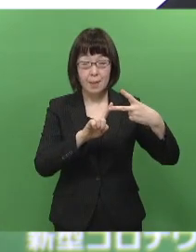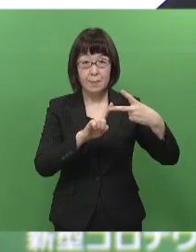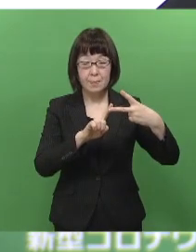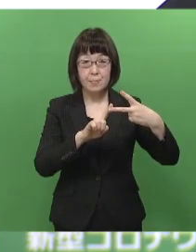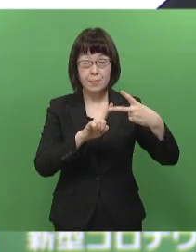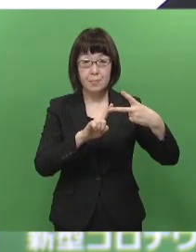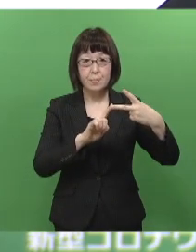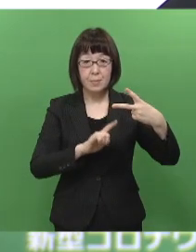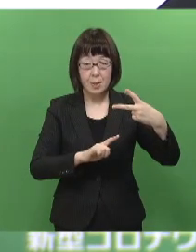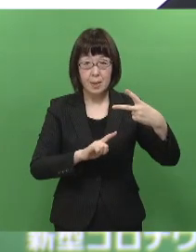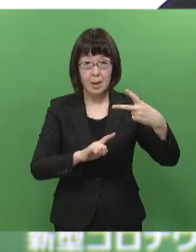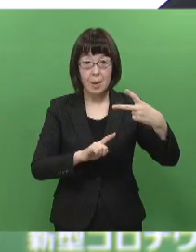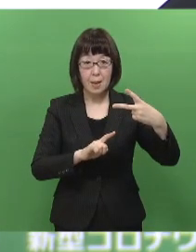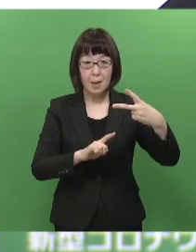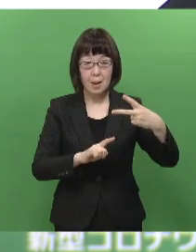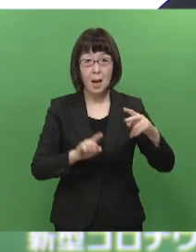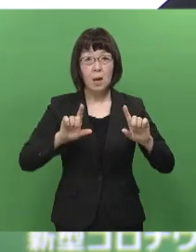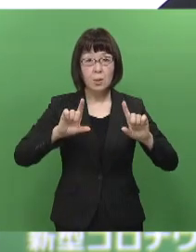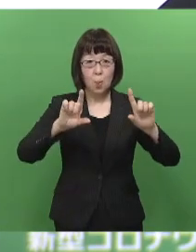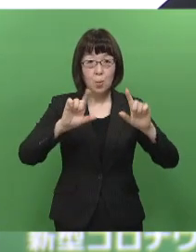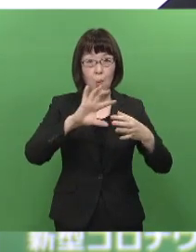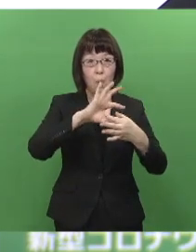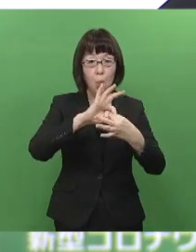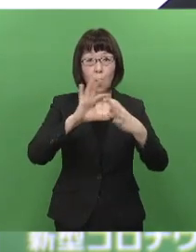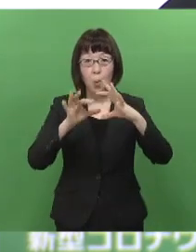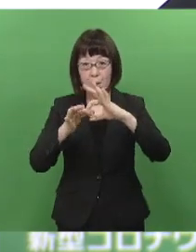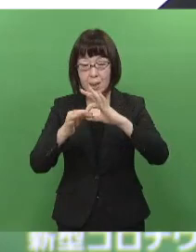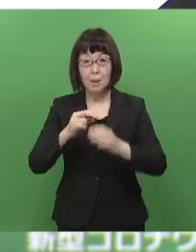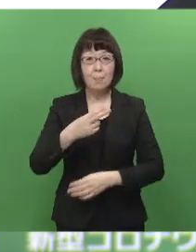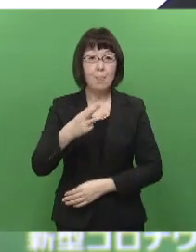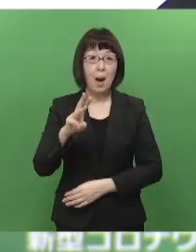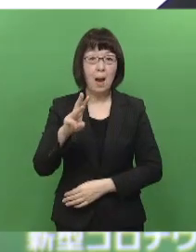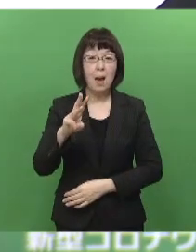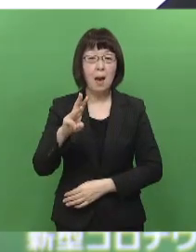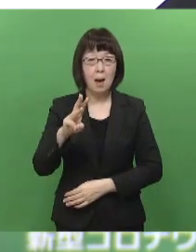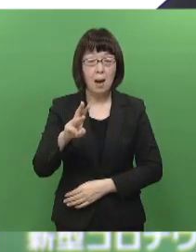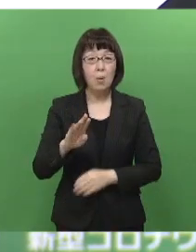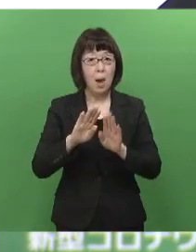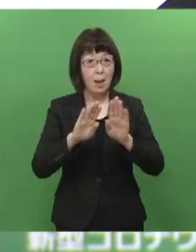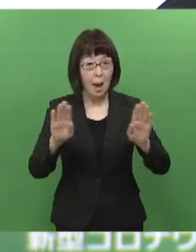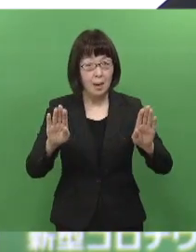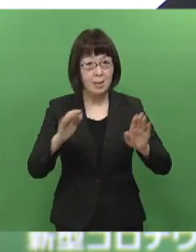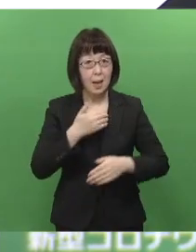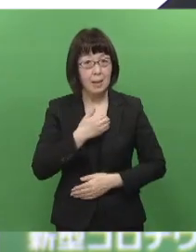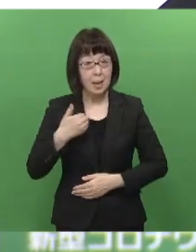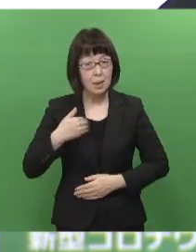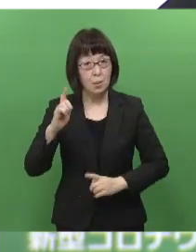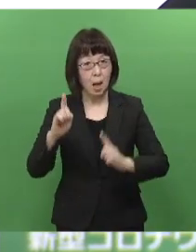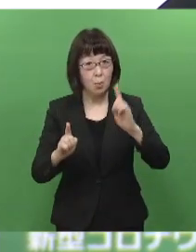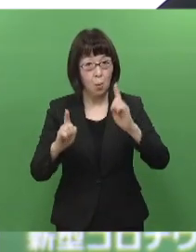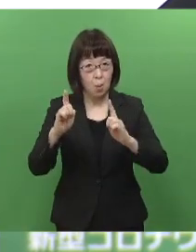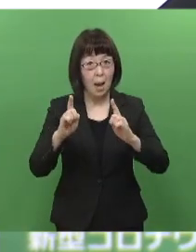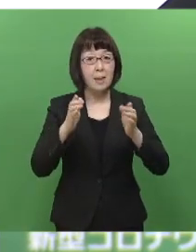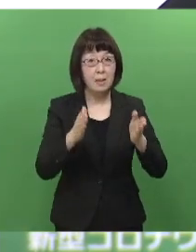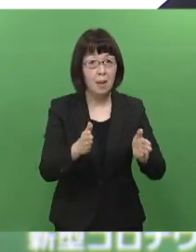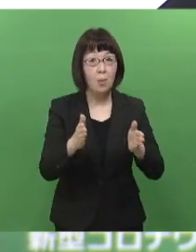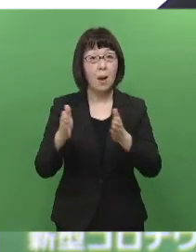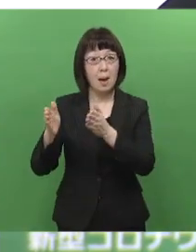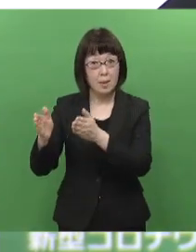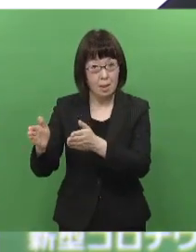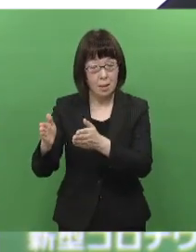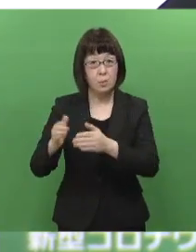盤にも質問がありました東京オリンピック・パラリンピックの件で、開催の可否というところではなくて、まあ、今月